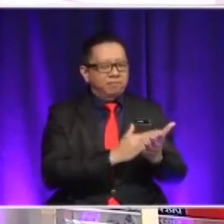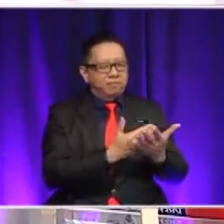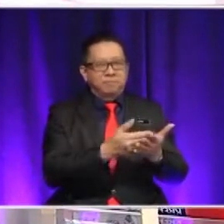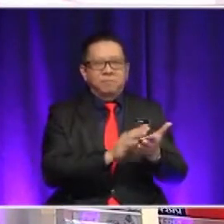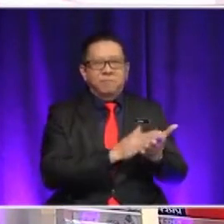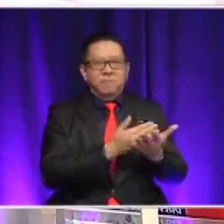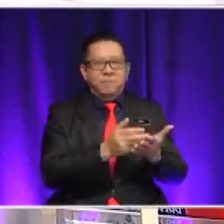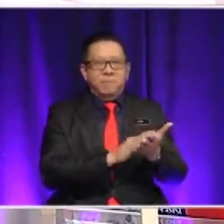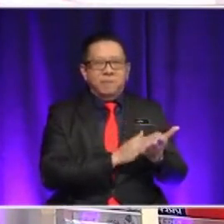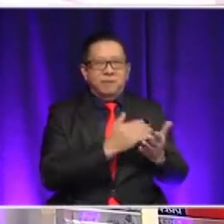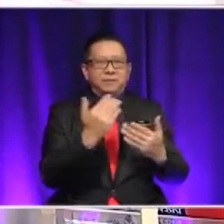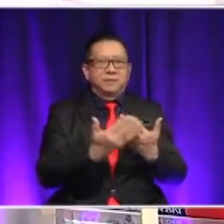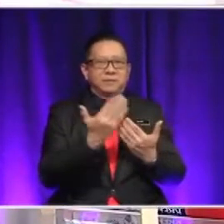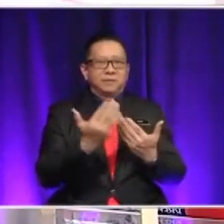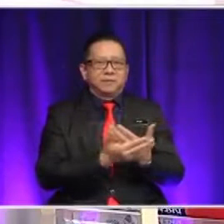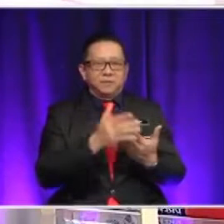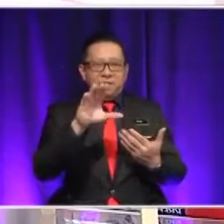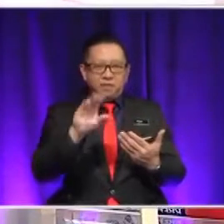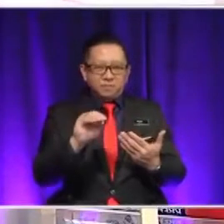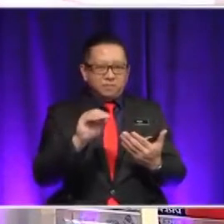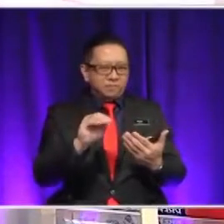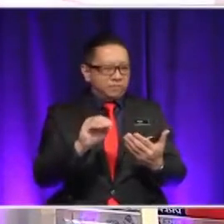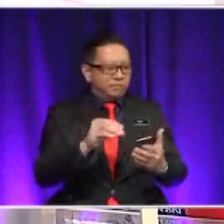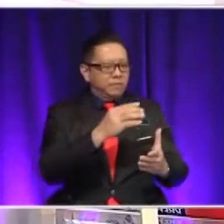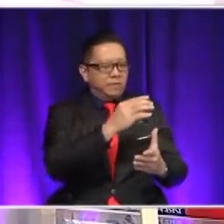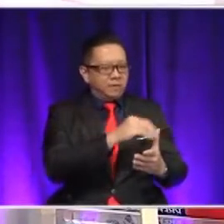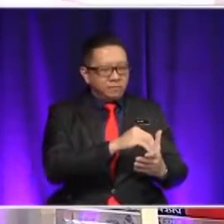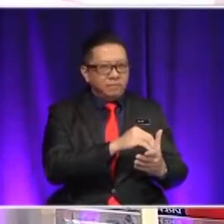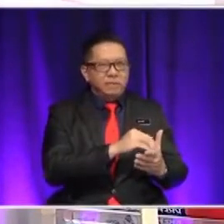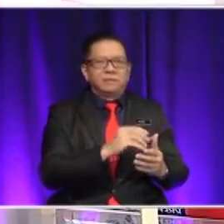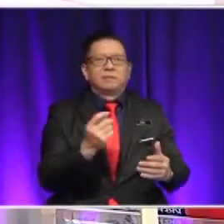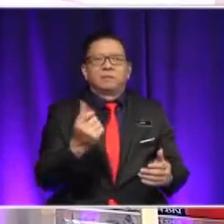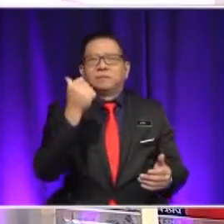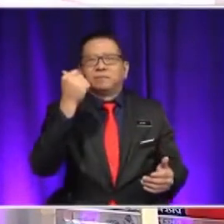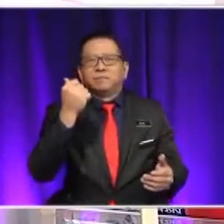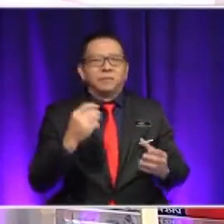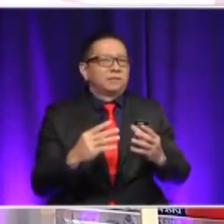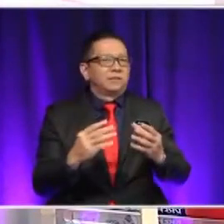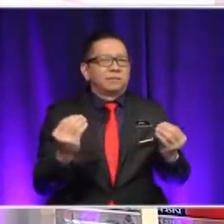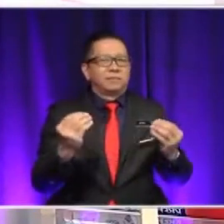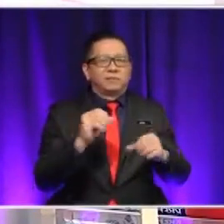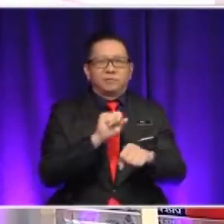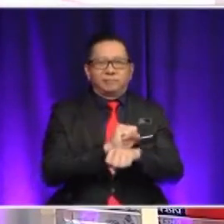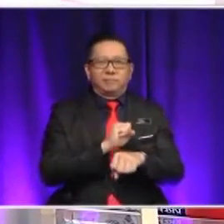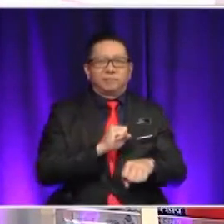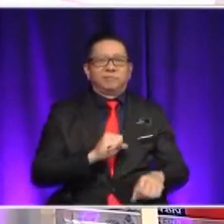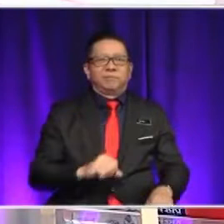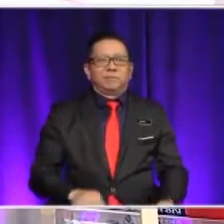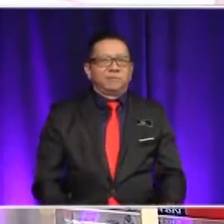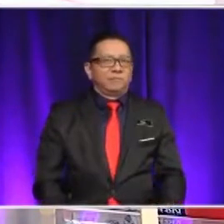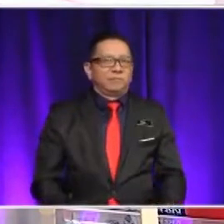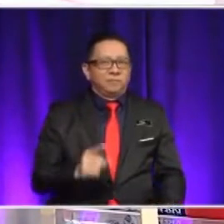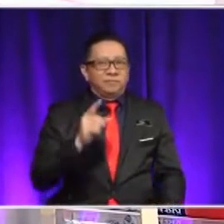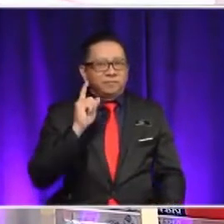senang kita celup sapu pencak Jeddah dulu ya oke bye-bye itu